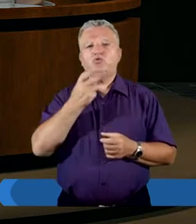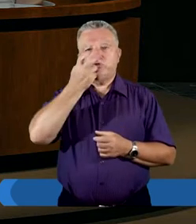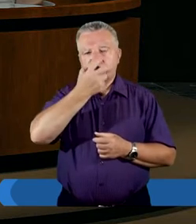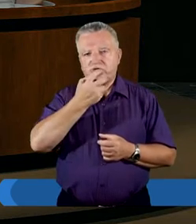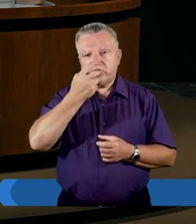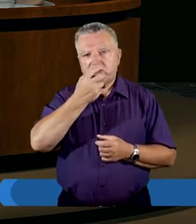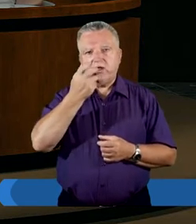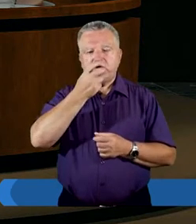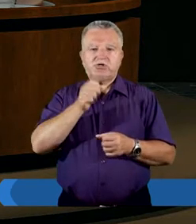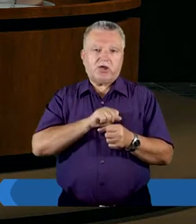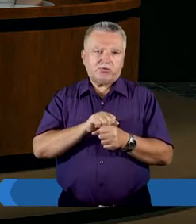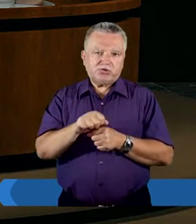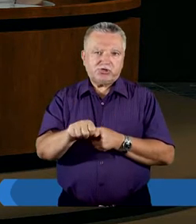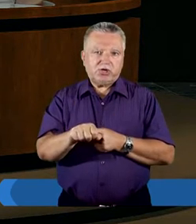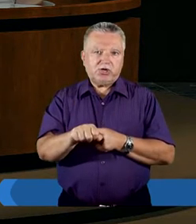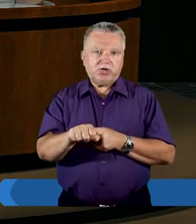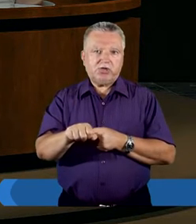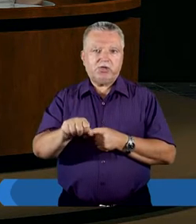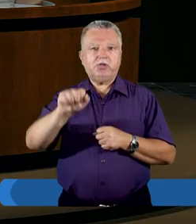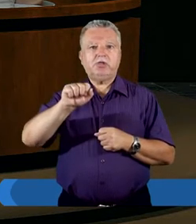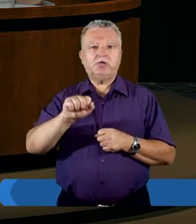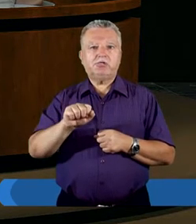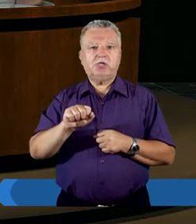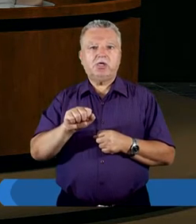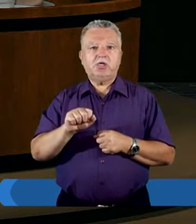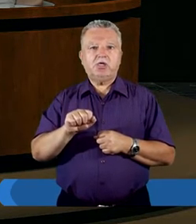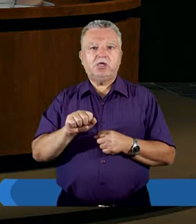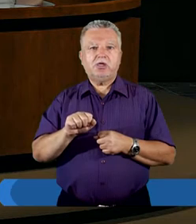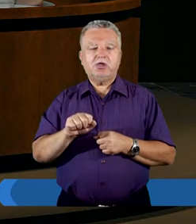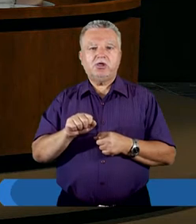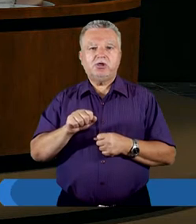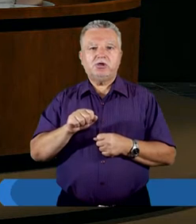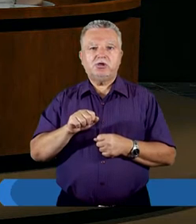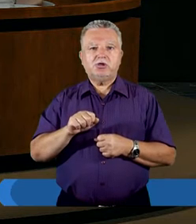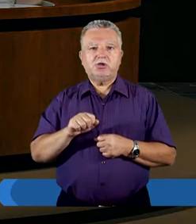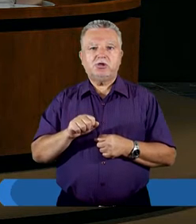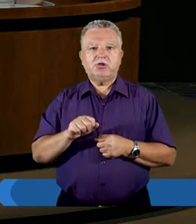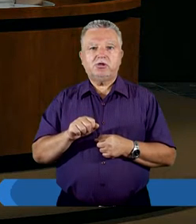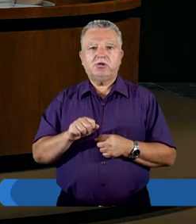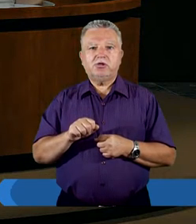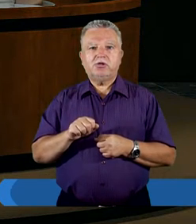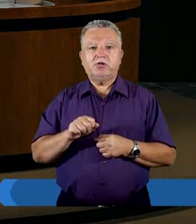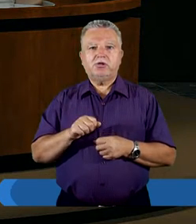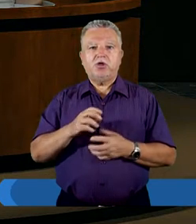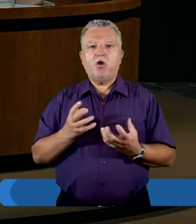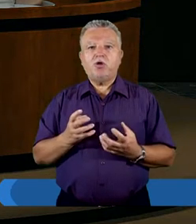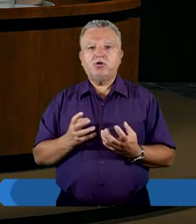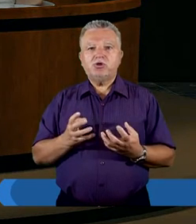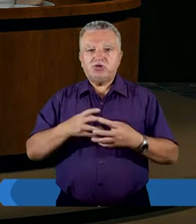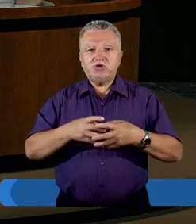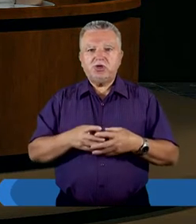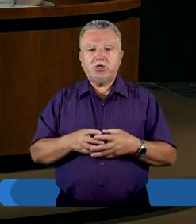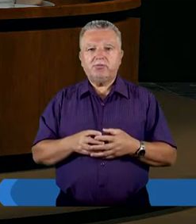Wiecie, ciekawość jest takim motorem rozwoju nawet człowieka. Kiedy pytam